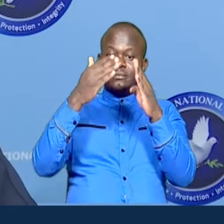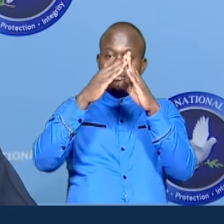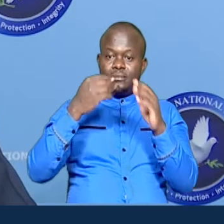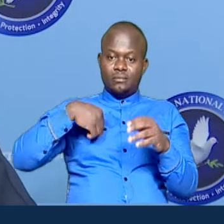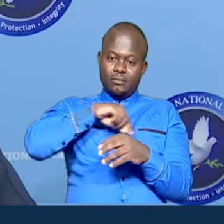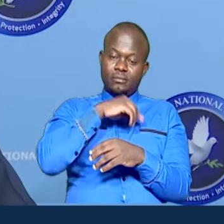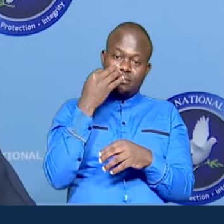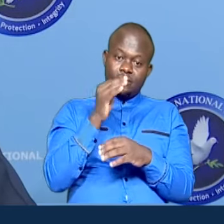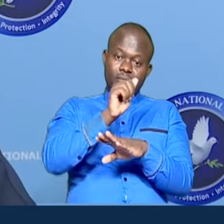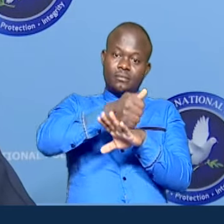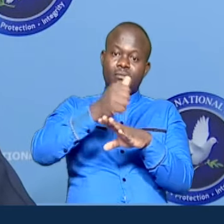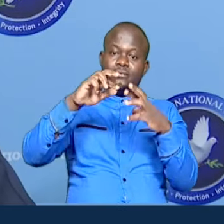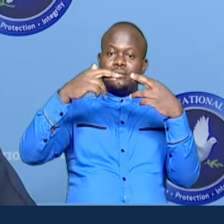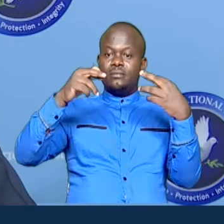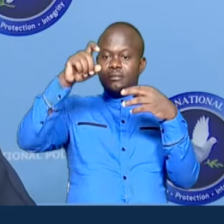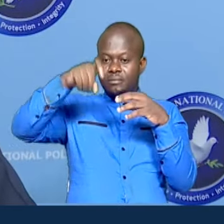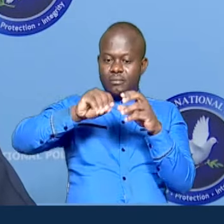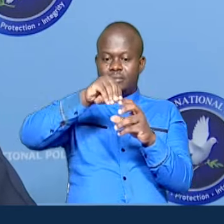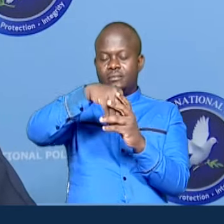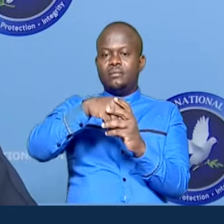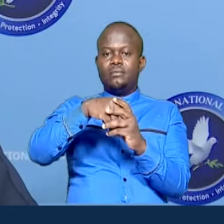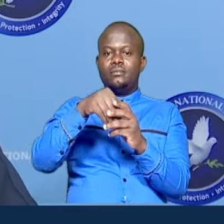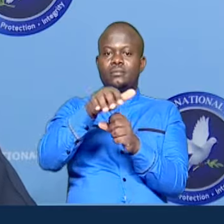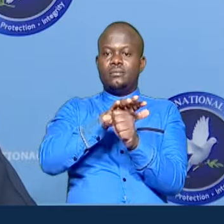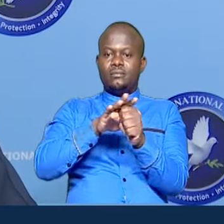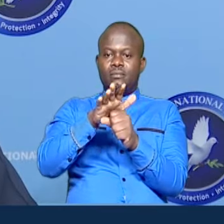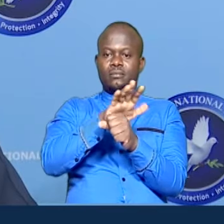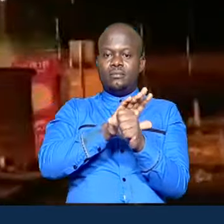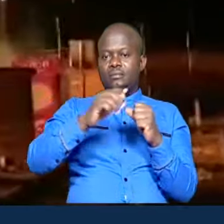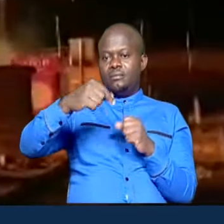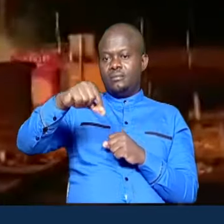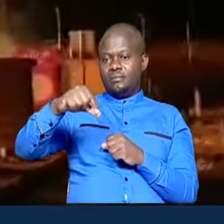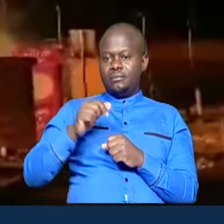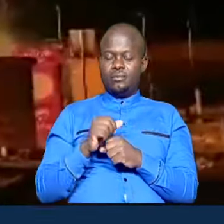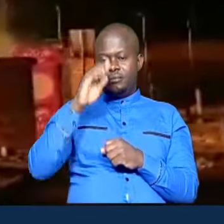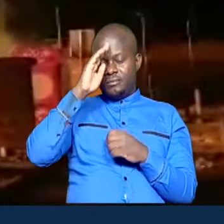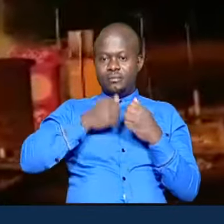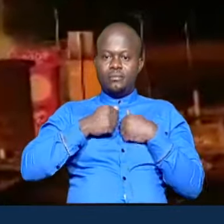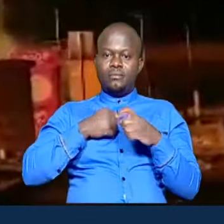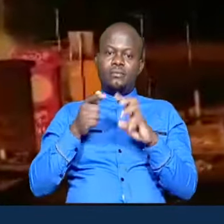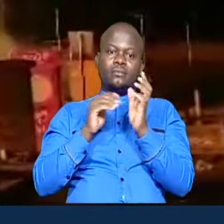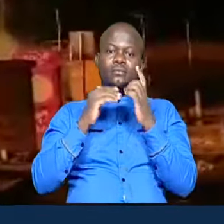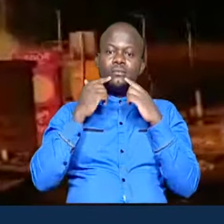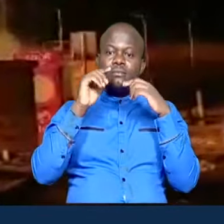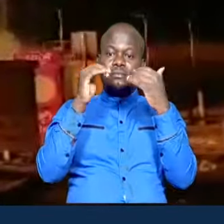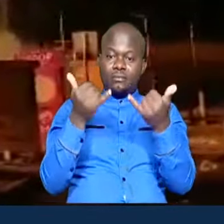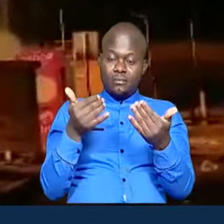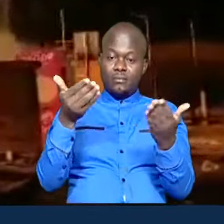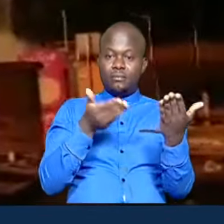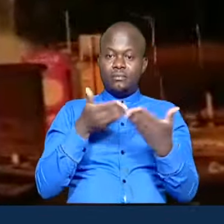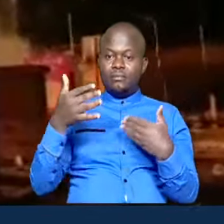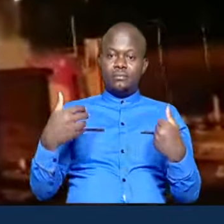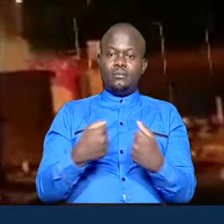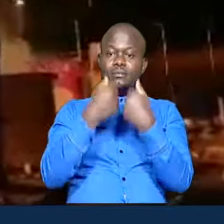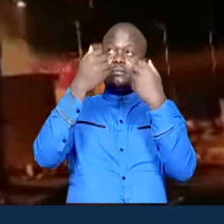iyo tugiye gushyiramo insinga, tugomba gushyiramo insinga zuzuje ubuziranenge. Polisi y'u Rwanda kandi ivuga ko kuri ubu bakira impanuka